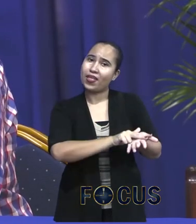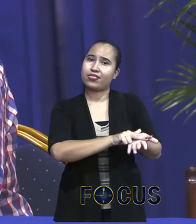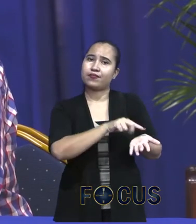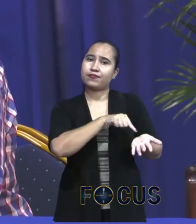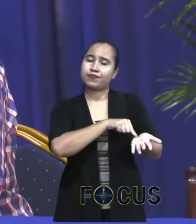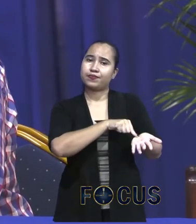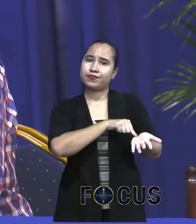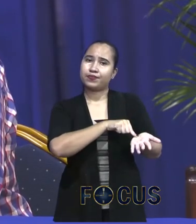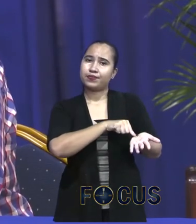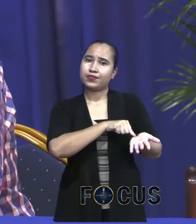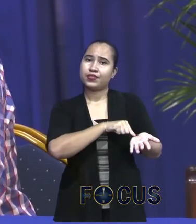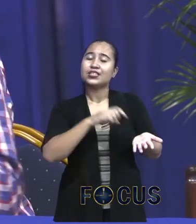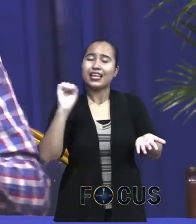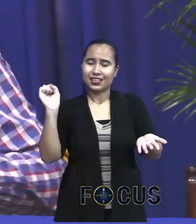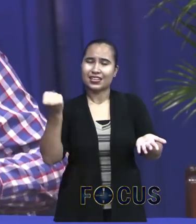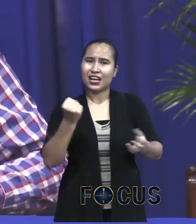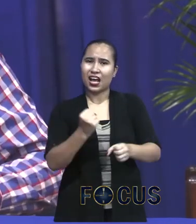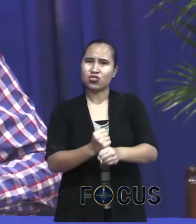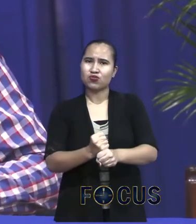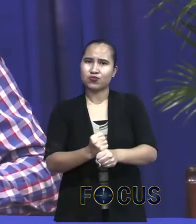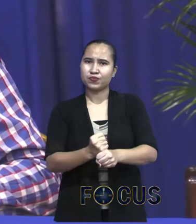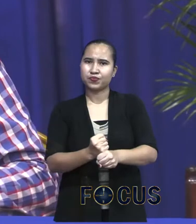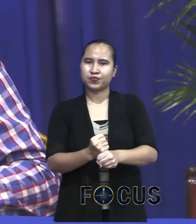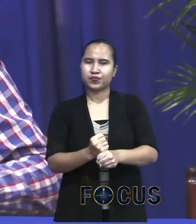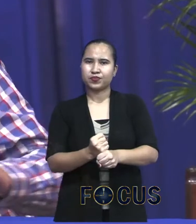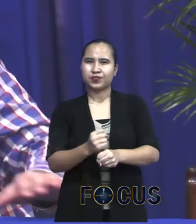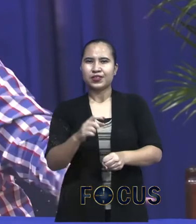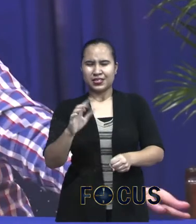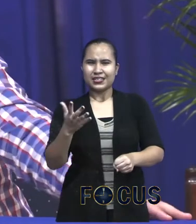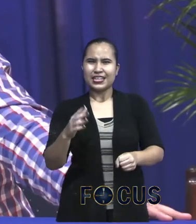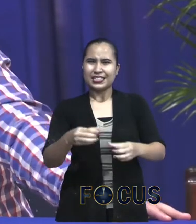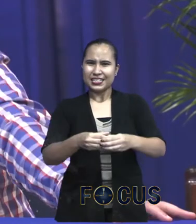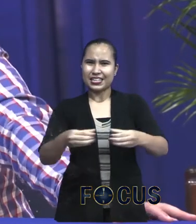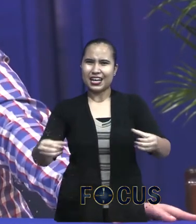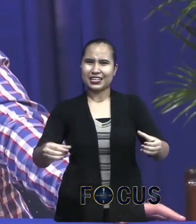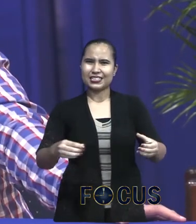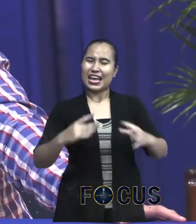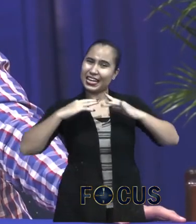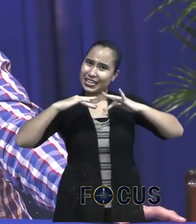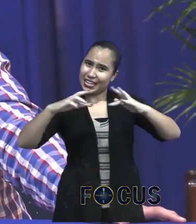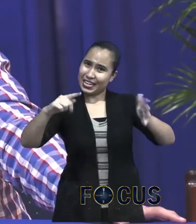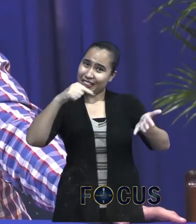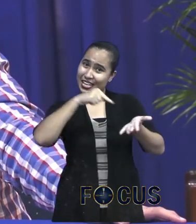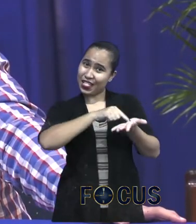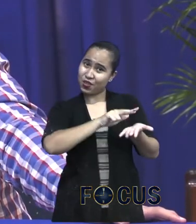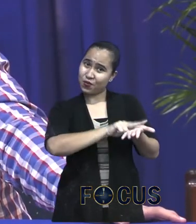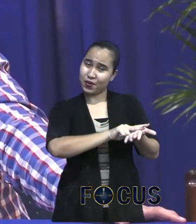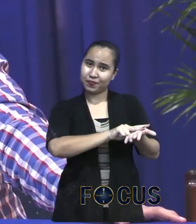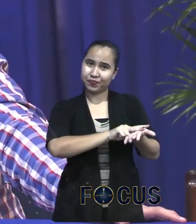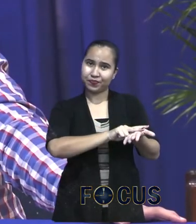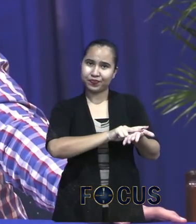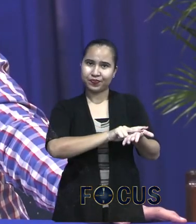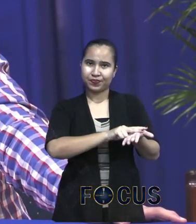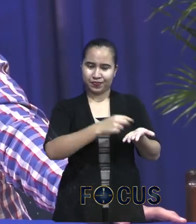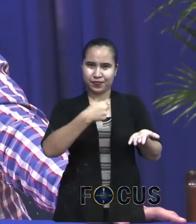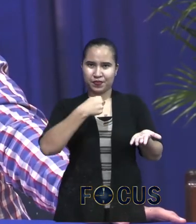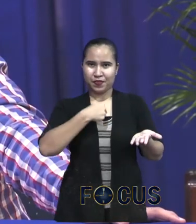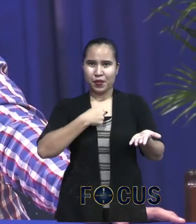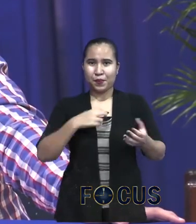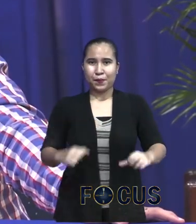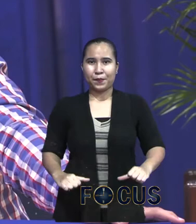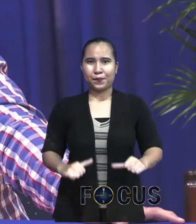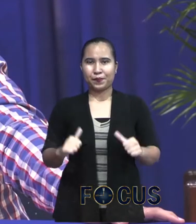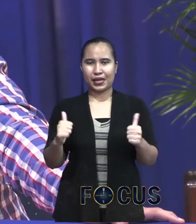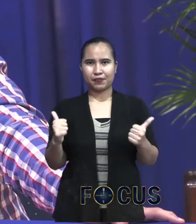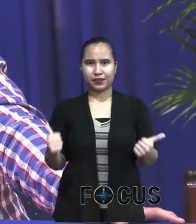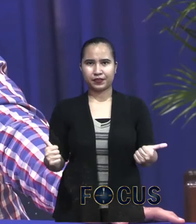doen. Dat soort van zaken zijn geregeld in de wet. Laat me starten met dat